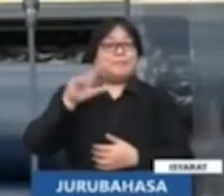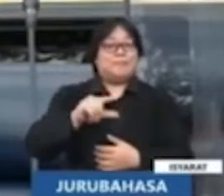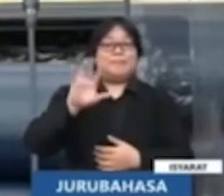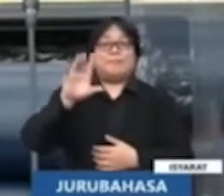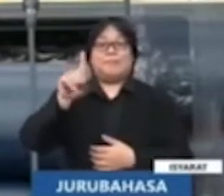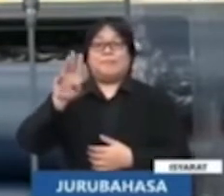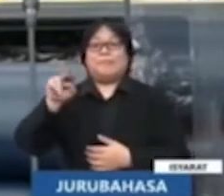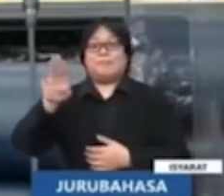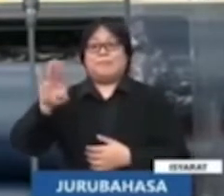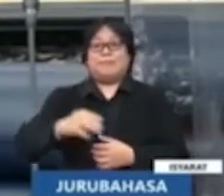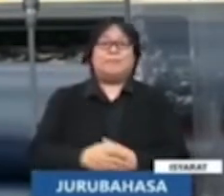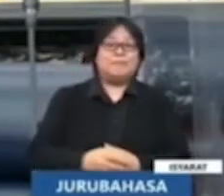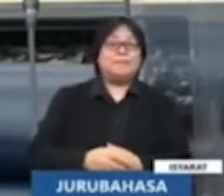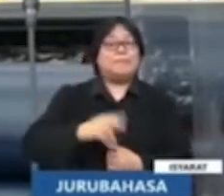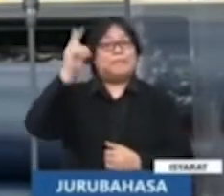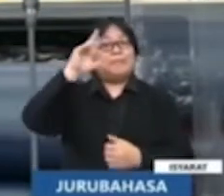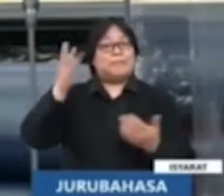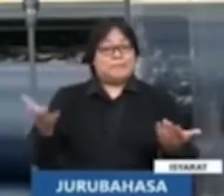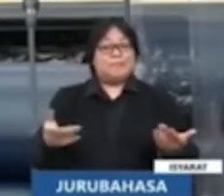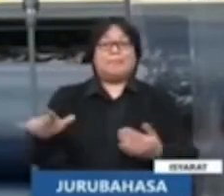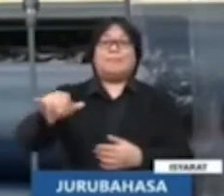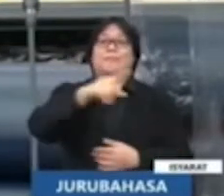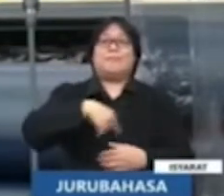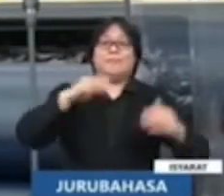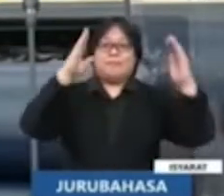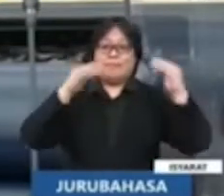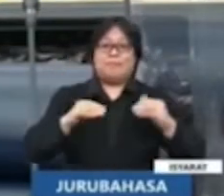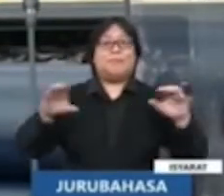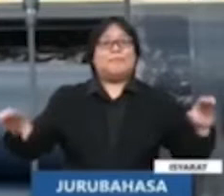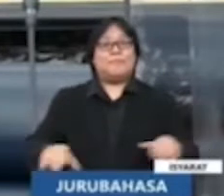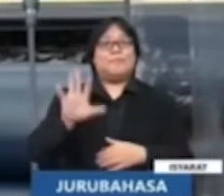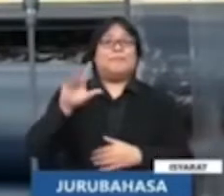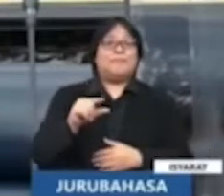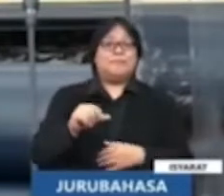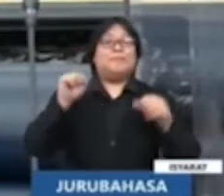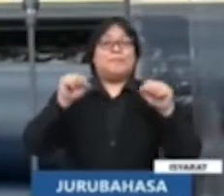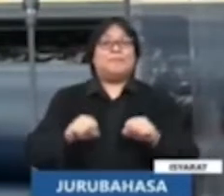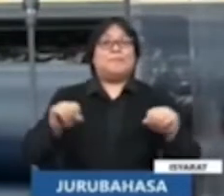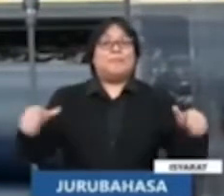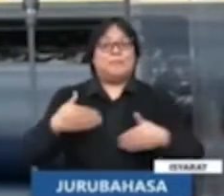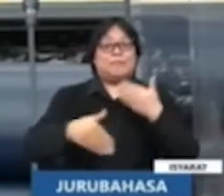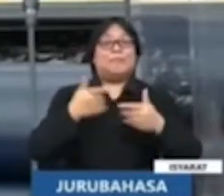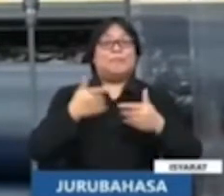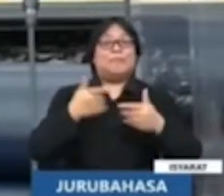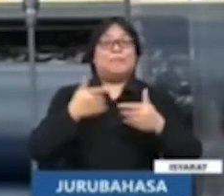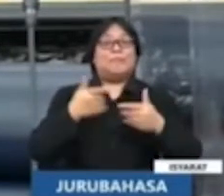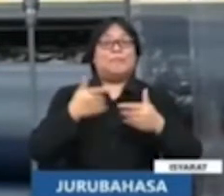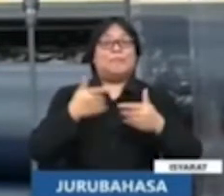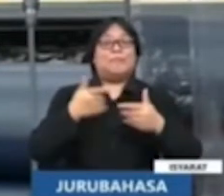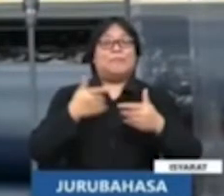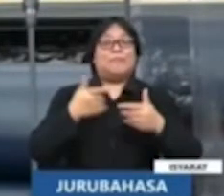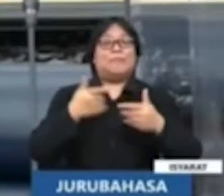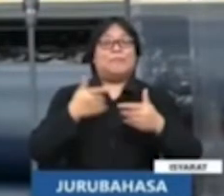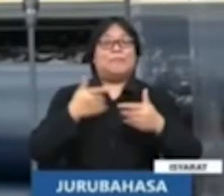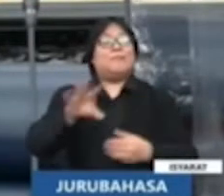DNB. Pihak kerajaan seperti ahli-ahli dewan juga mengharapkan pelaksanaan 5G dapat dilakukan dengan cekap dan lancar